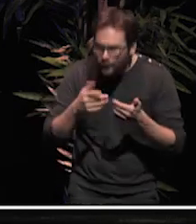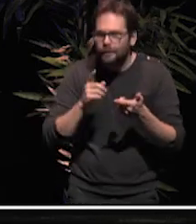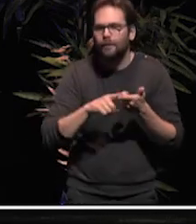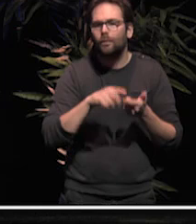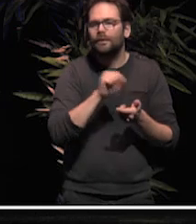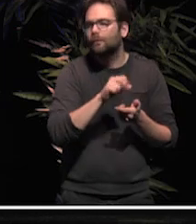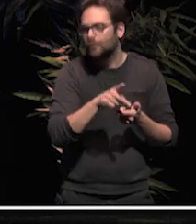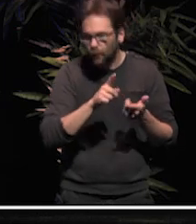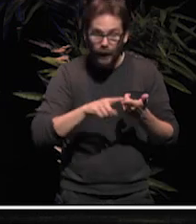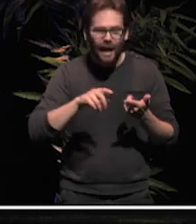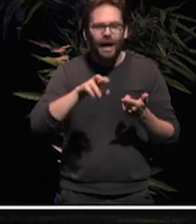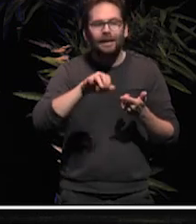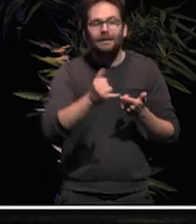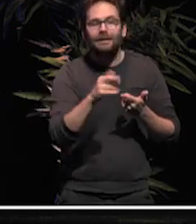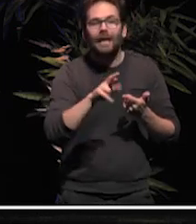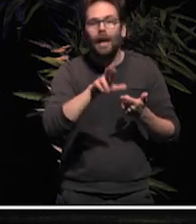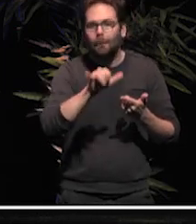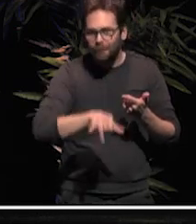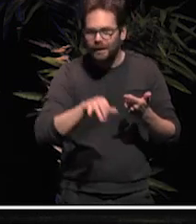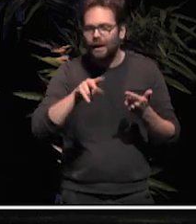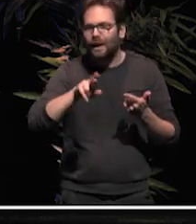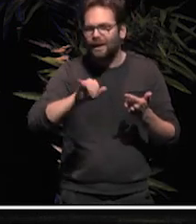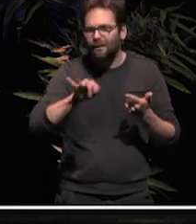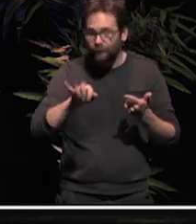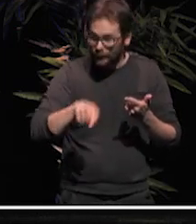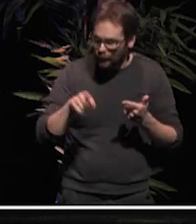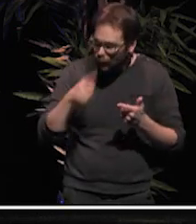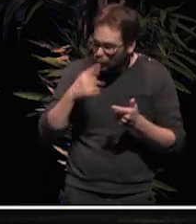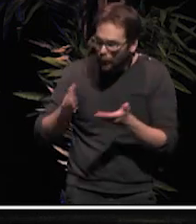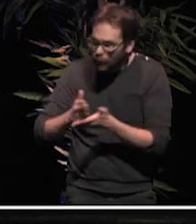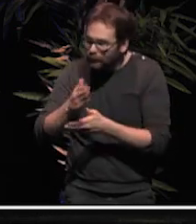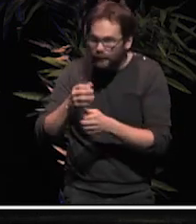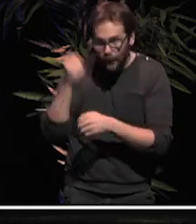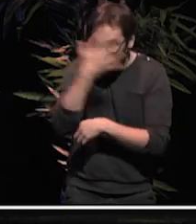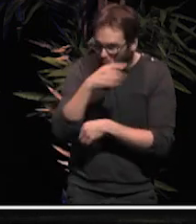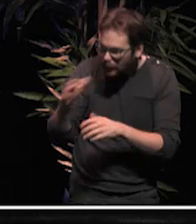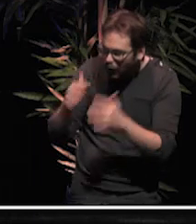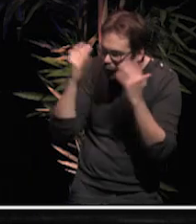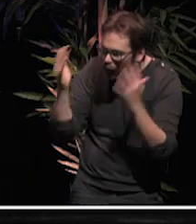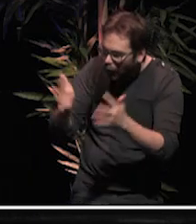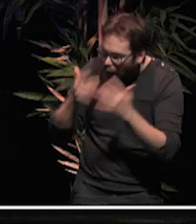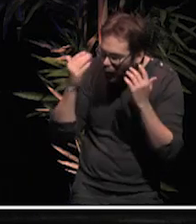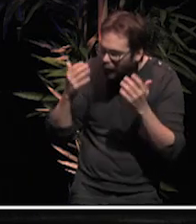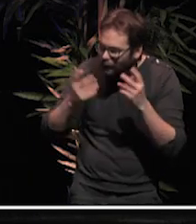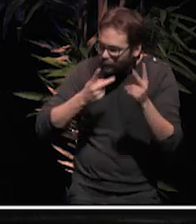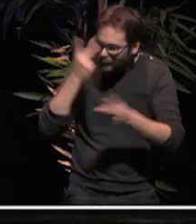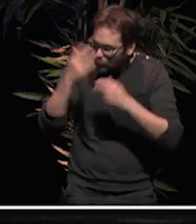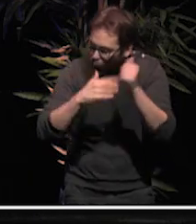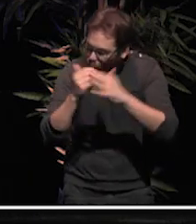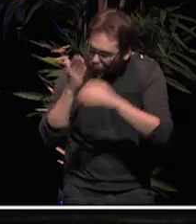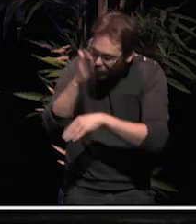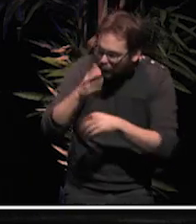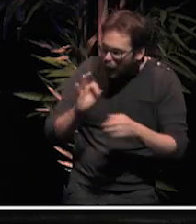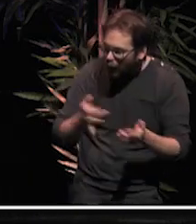Rifkin, que j'aime beaucoup, qui est un prospectiviste américain, dont je m'inspire pas mal dans mes visions prospectives. J'aime aussi